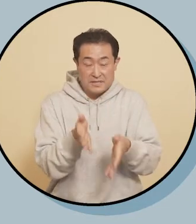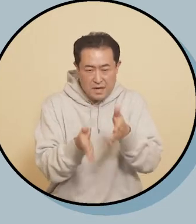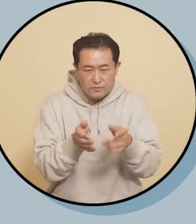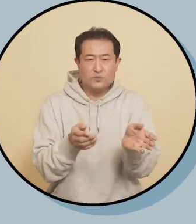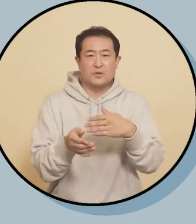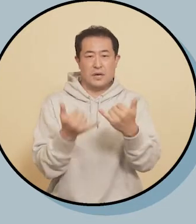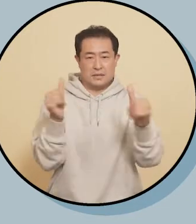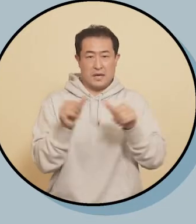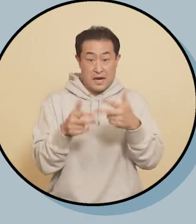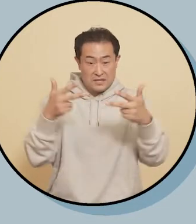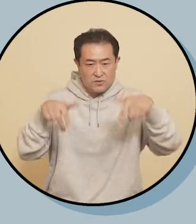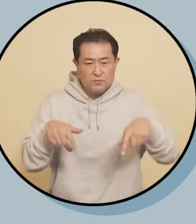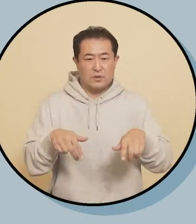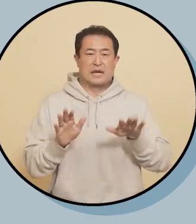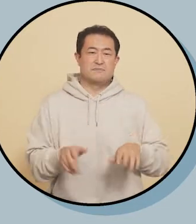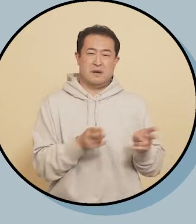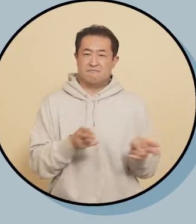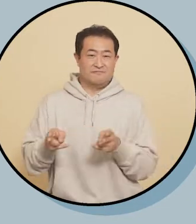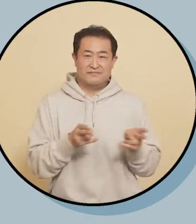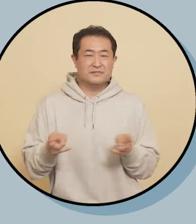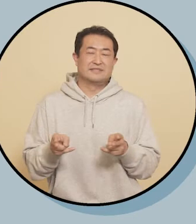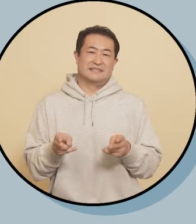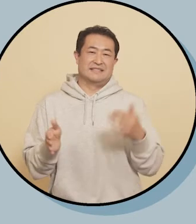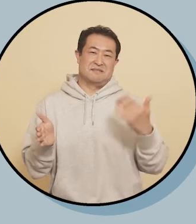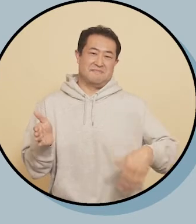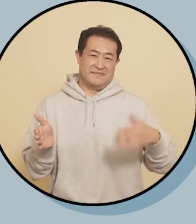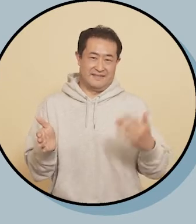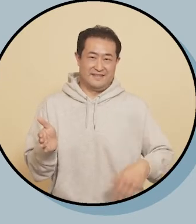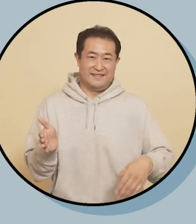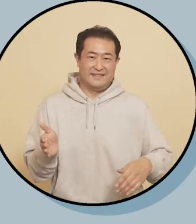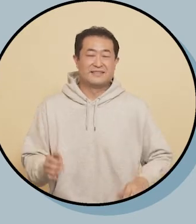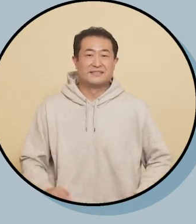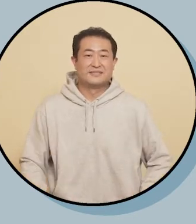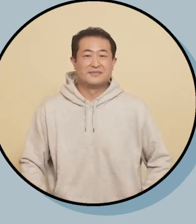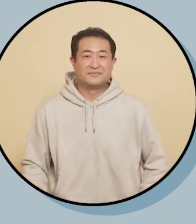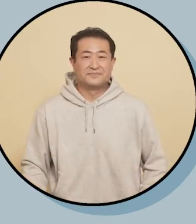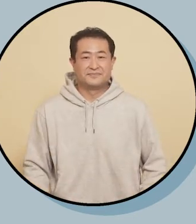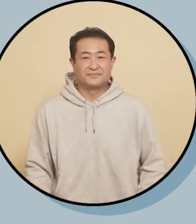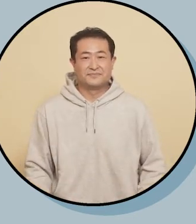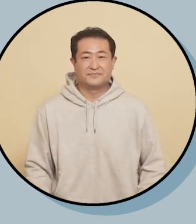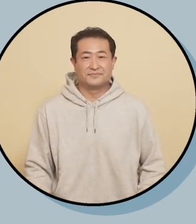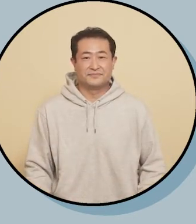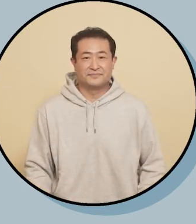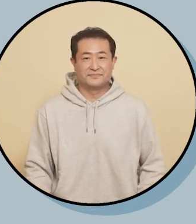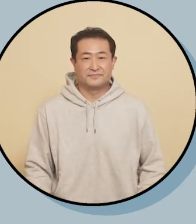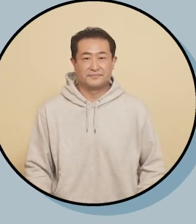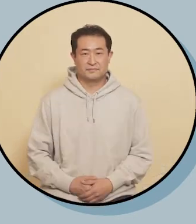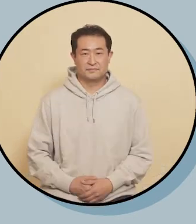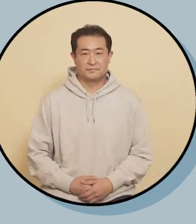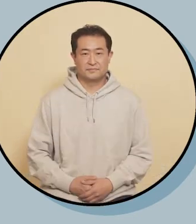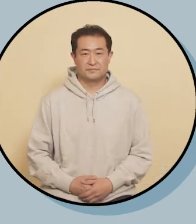ねなので逆にいうと朦朧の人とのためのサービスとか社会的システム今ほとんどもナビ整備な